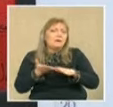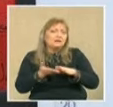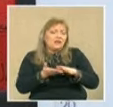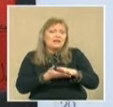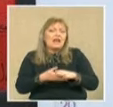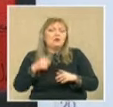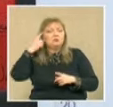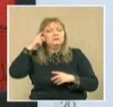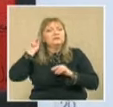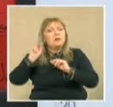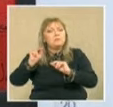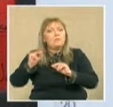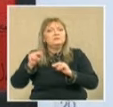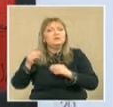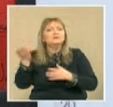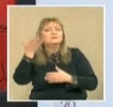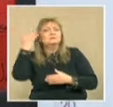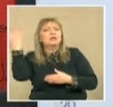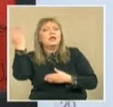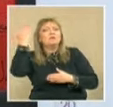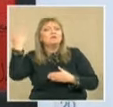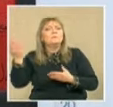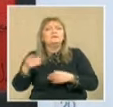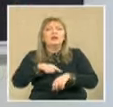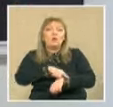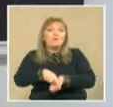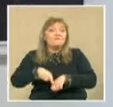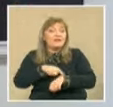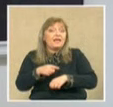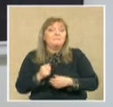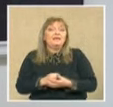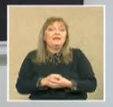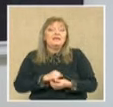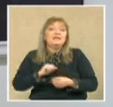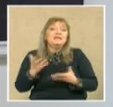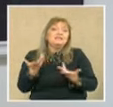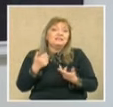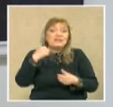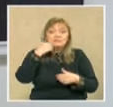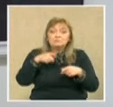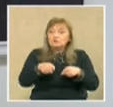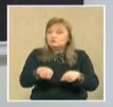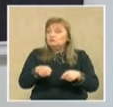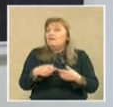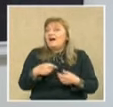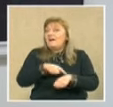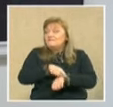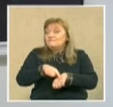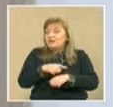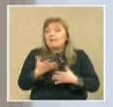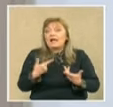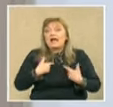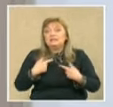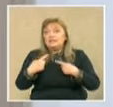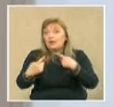напомнят, т.е. дават повей за едно от минало време и да се заиграва с това време, с това как ние